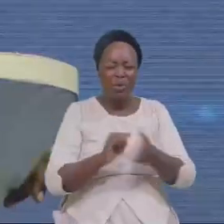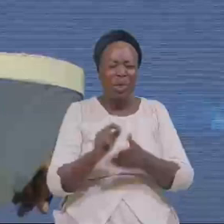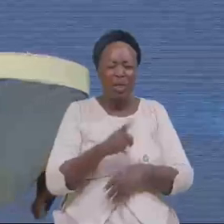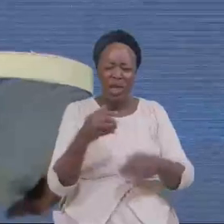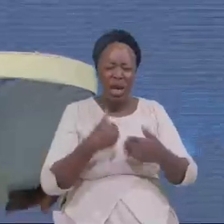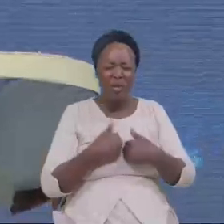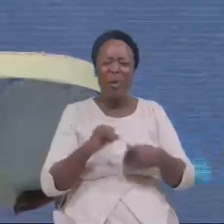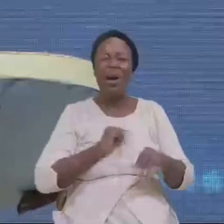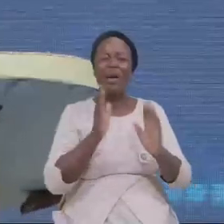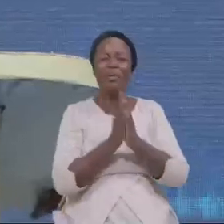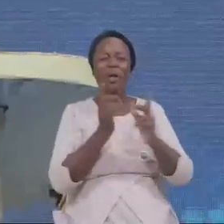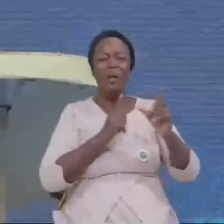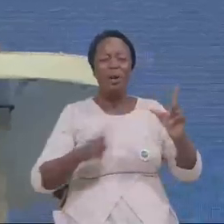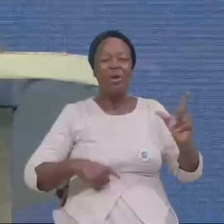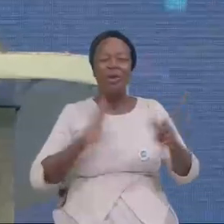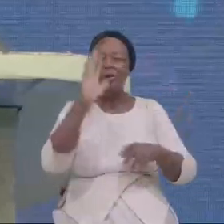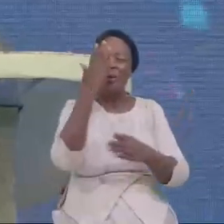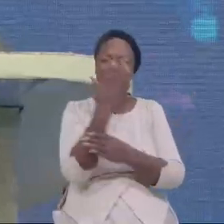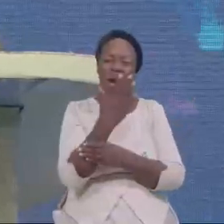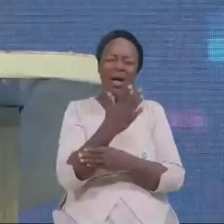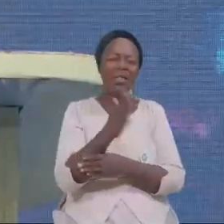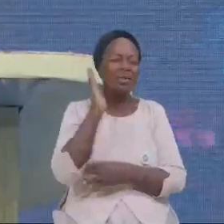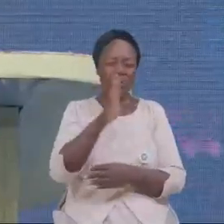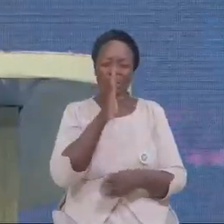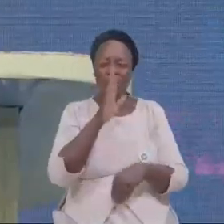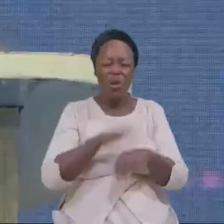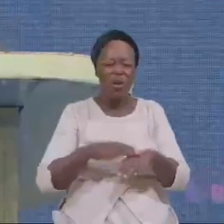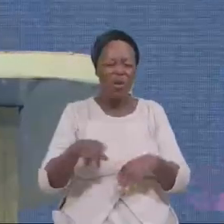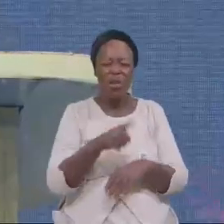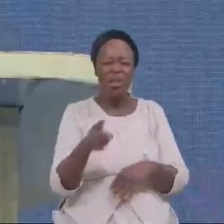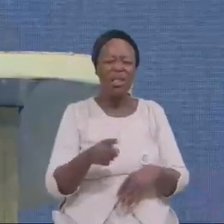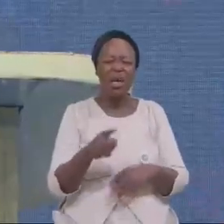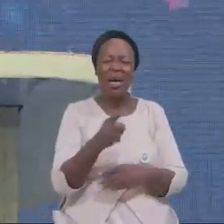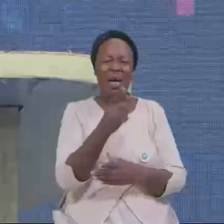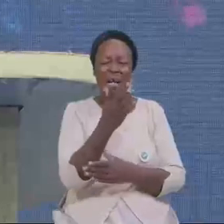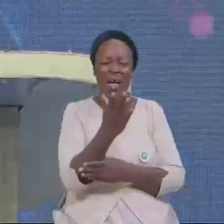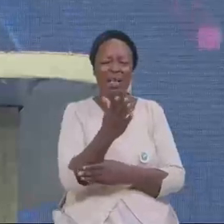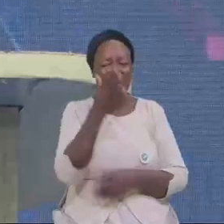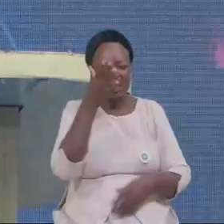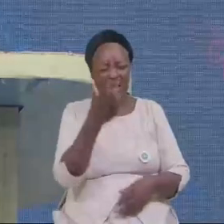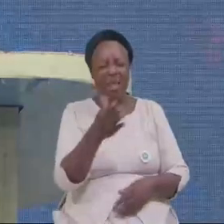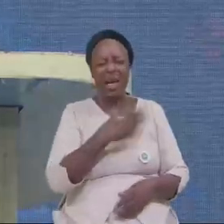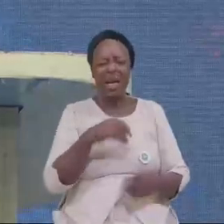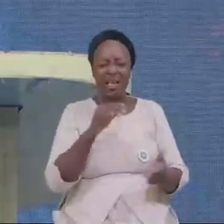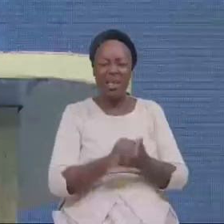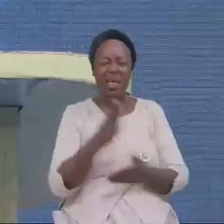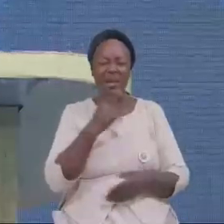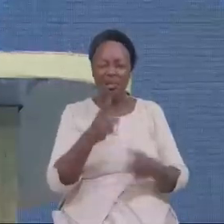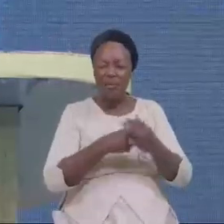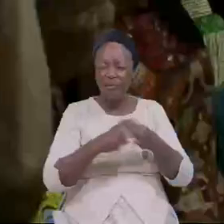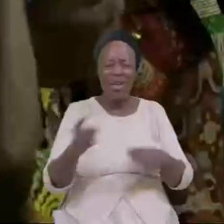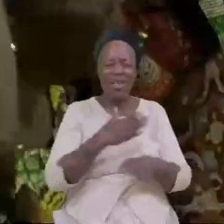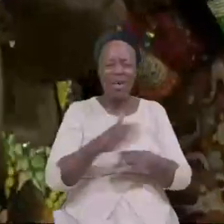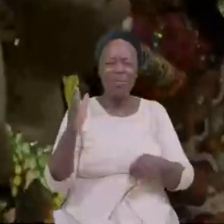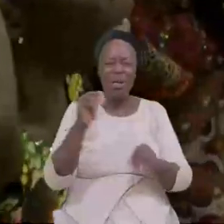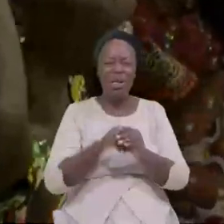prie, Seigneur, que ta main soit sur leur main là-bas et que ces choses disparaissent au nom